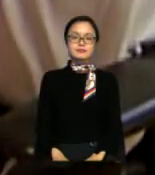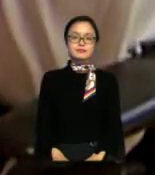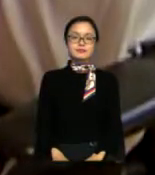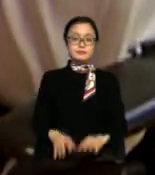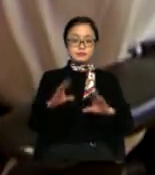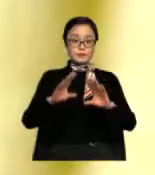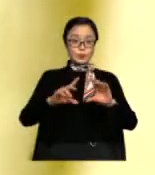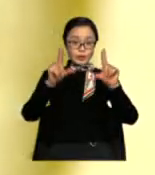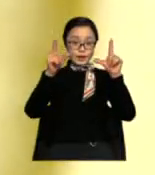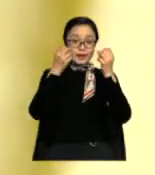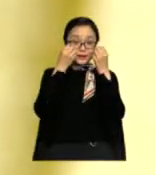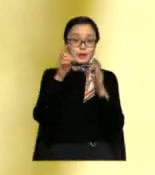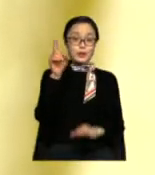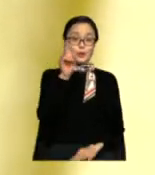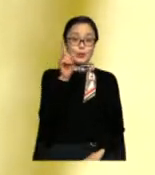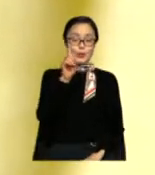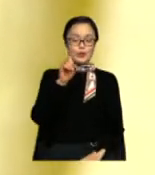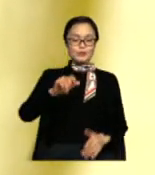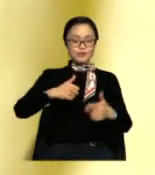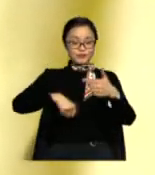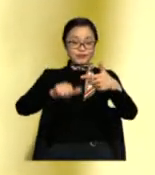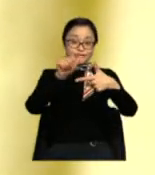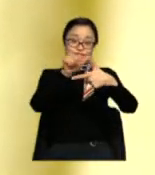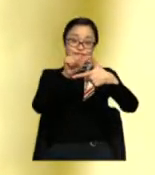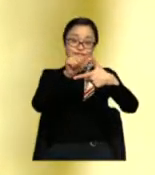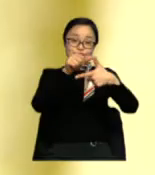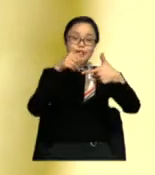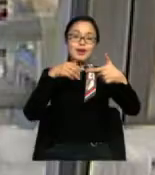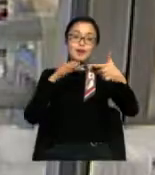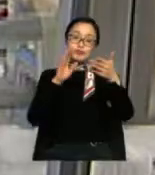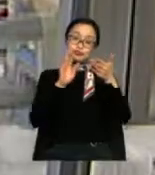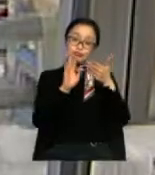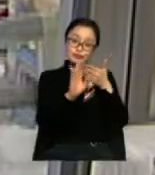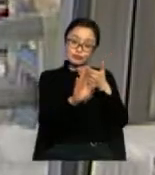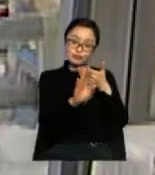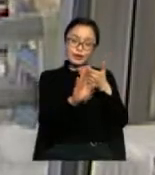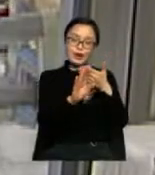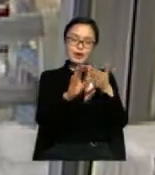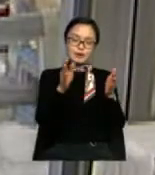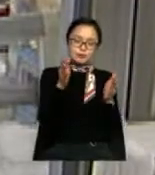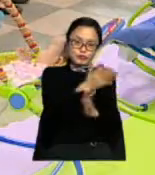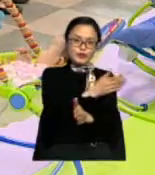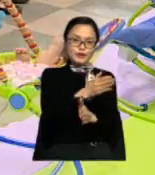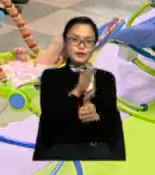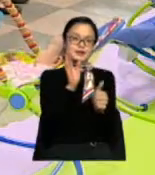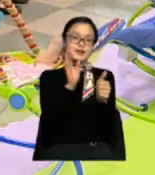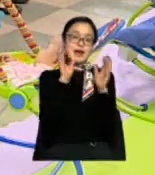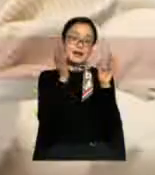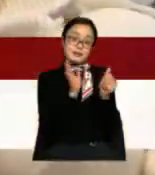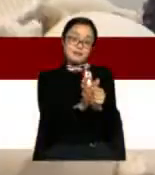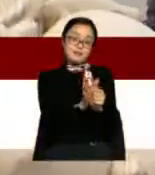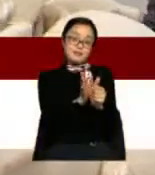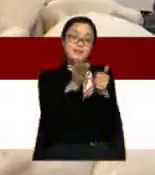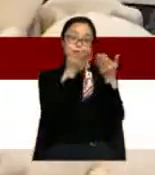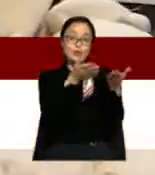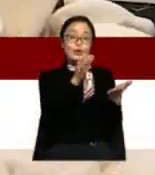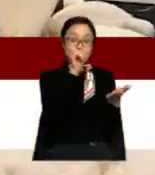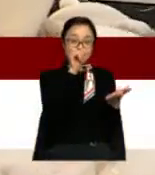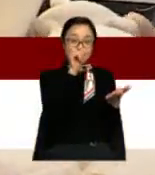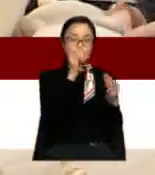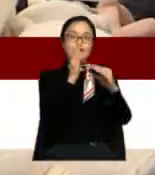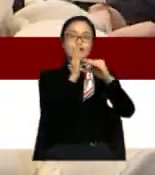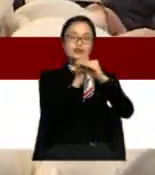올해는 첫째 아이부터 출산 장려금을 지원하는 자치구가 늘어납니다 먼저 종로구와 중구 영등포구 가